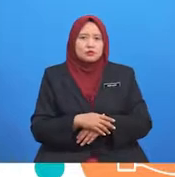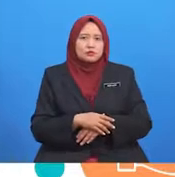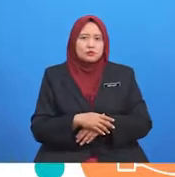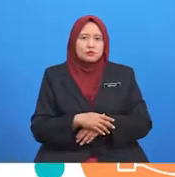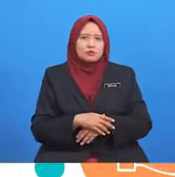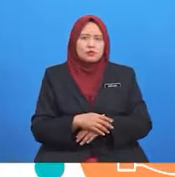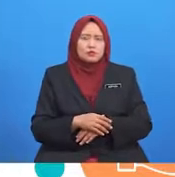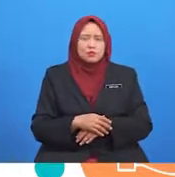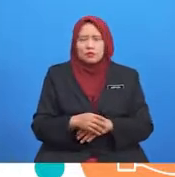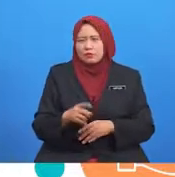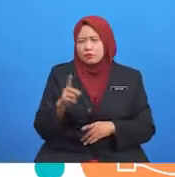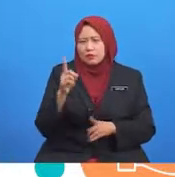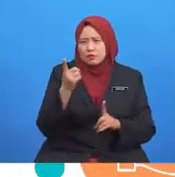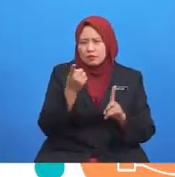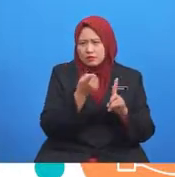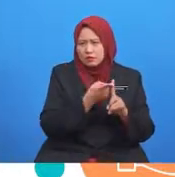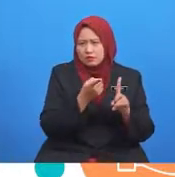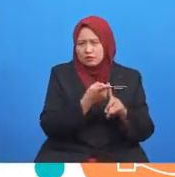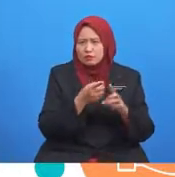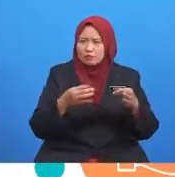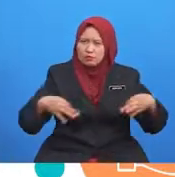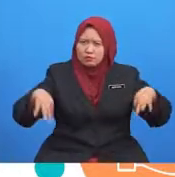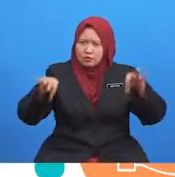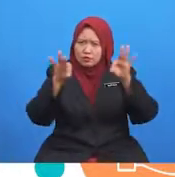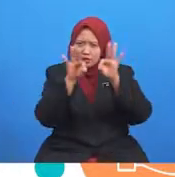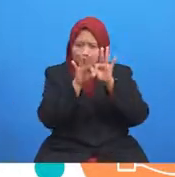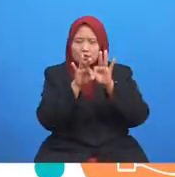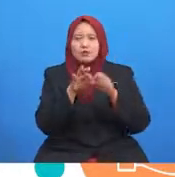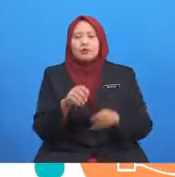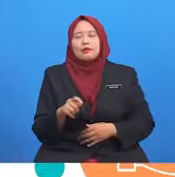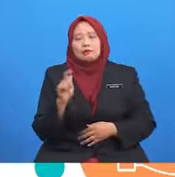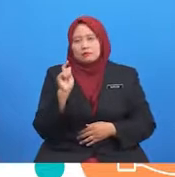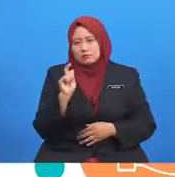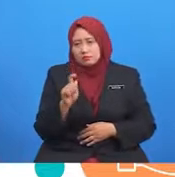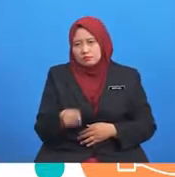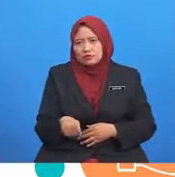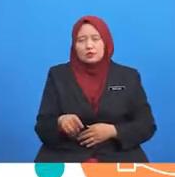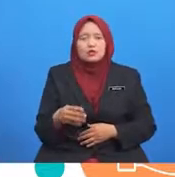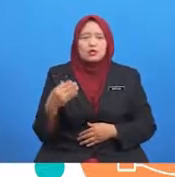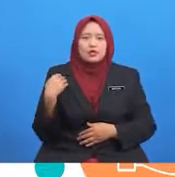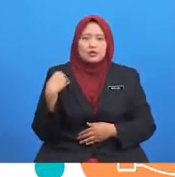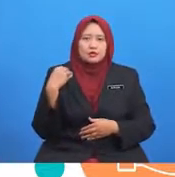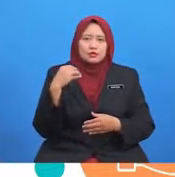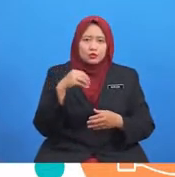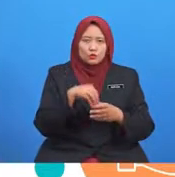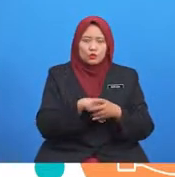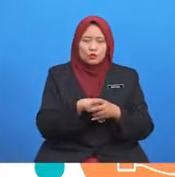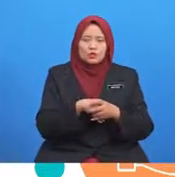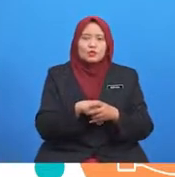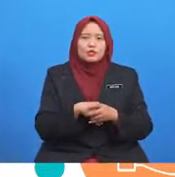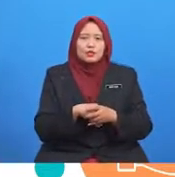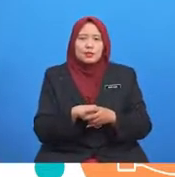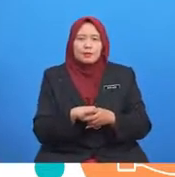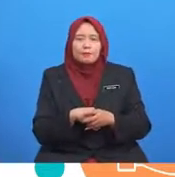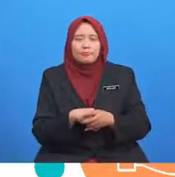perkara paling utama yang perlu diketahui oleh seseorang pereka cipta. Sebelum